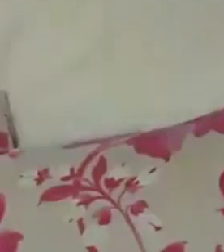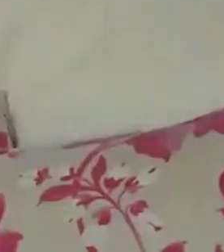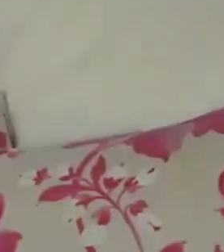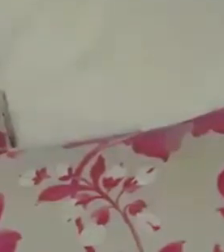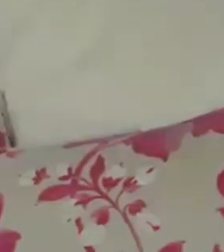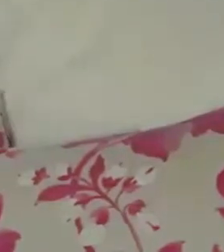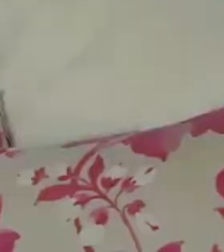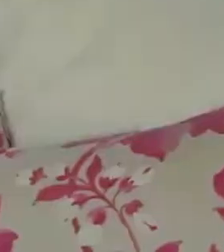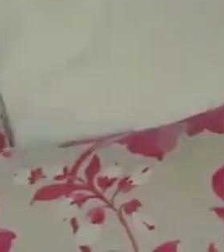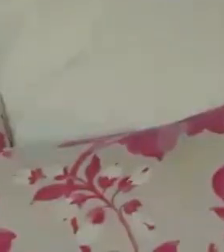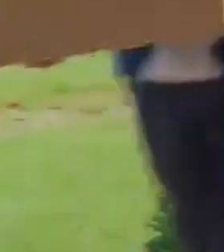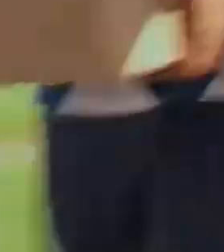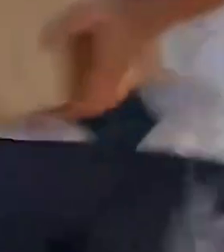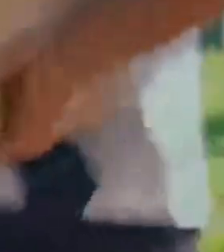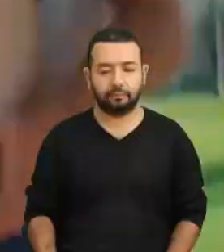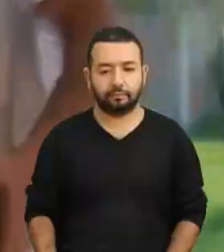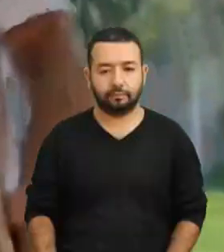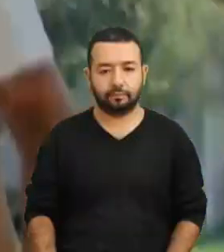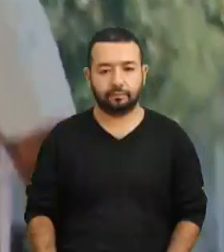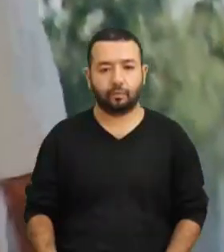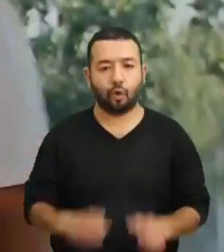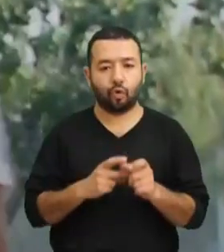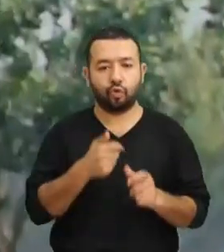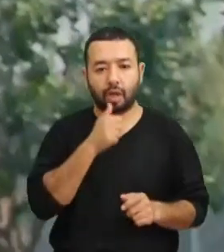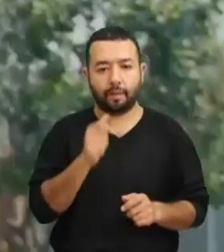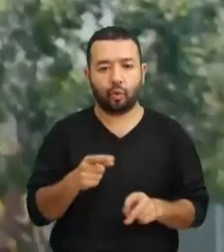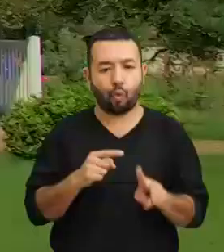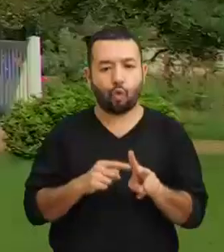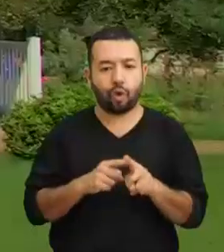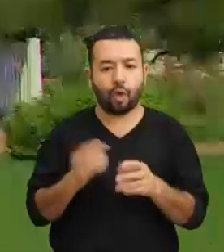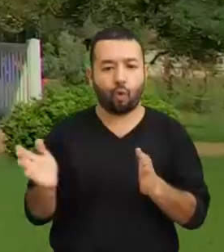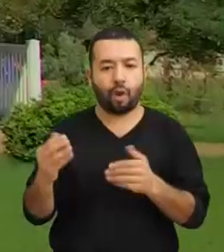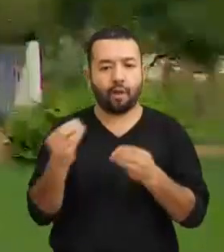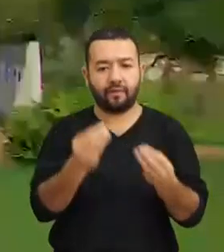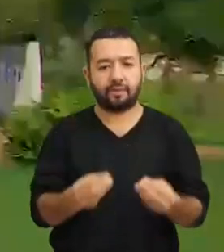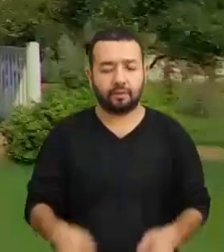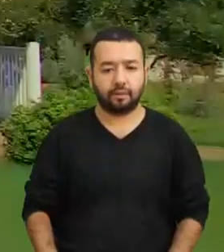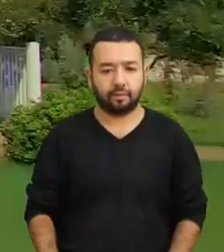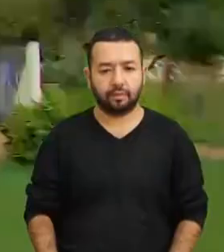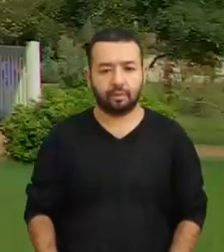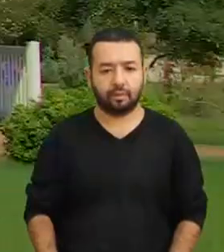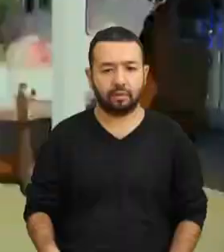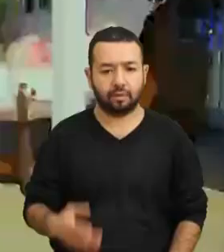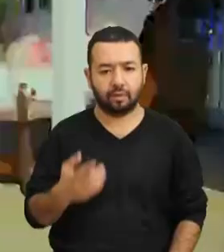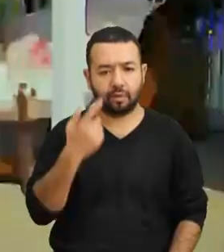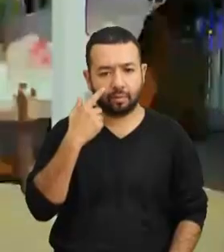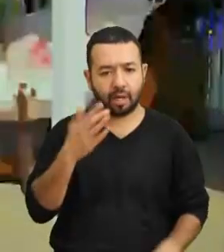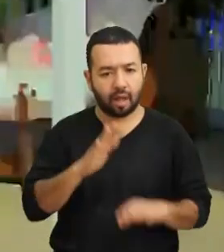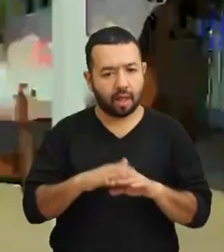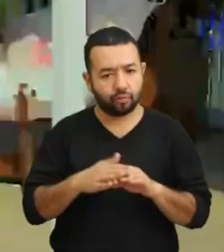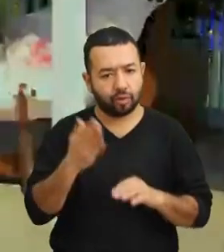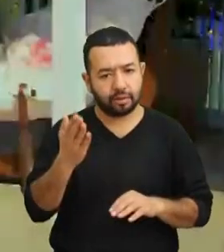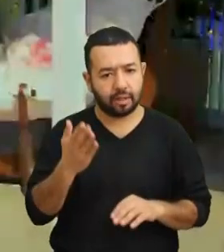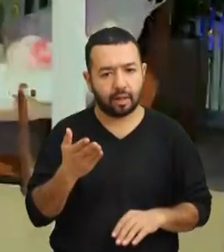Mehmet'i görünce paraları hemen cebine koydu. Şükrü abi, kurye bir koli getirdi. Koliyi yere bıraktı. Oğlum, ne yapıyorsun